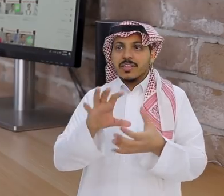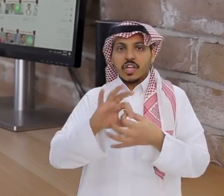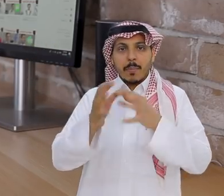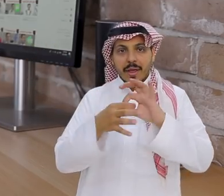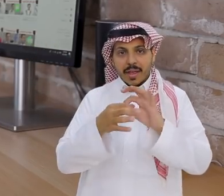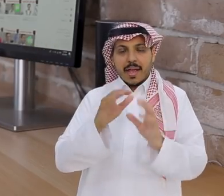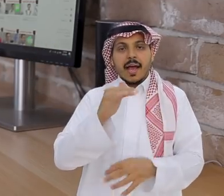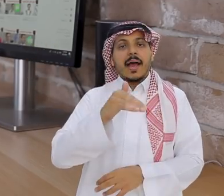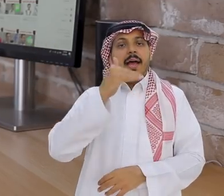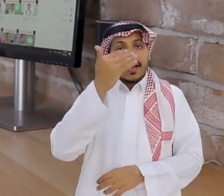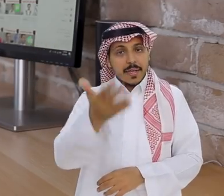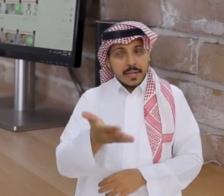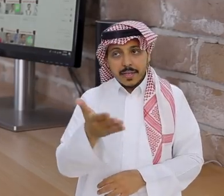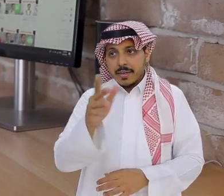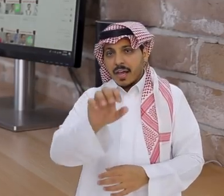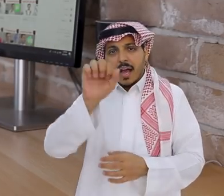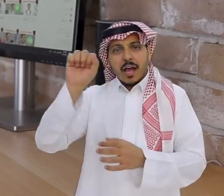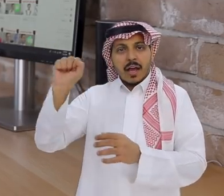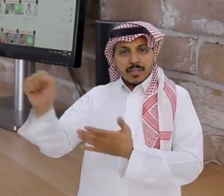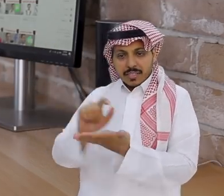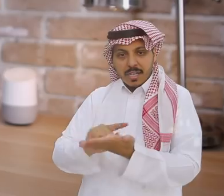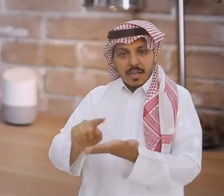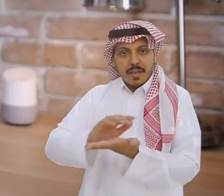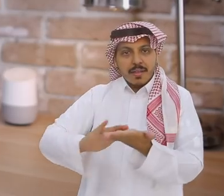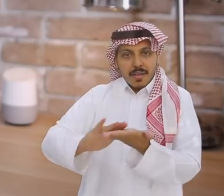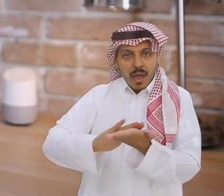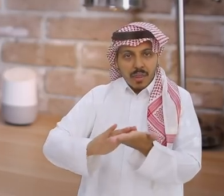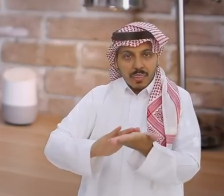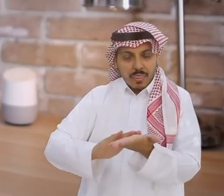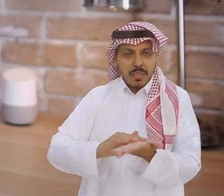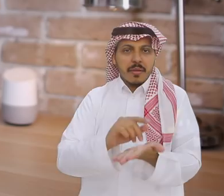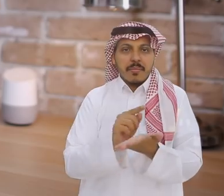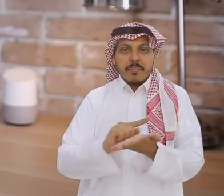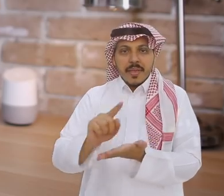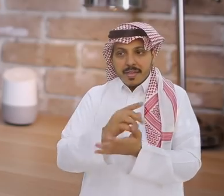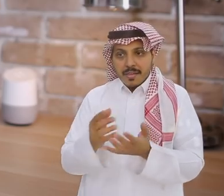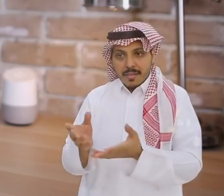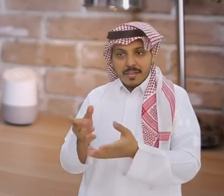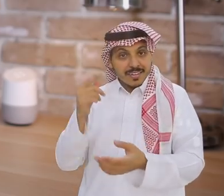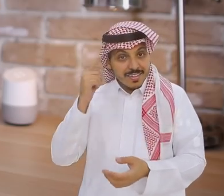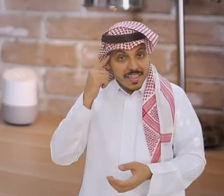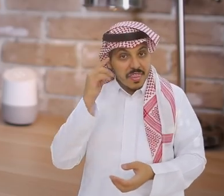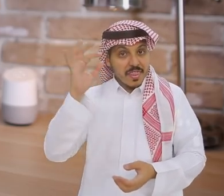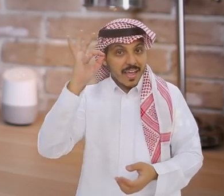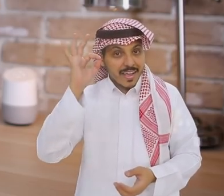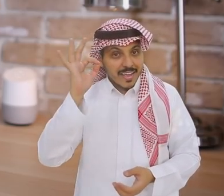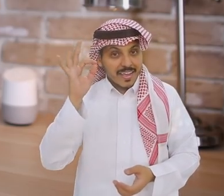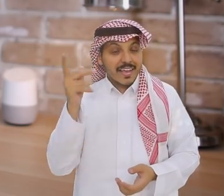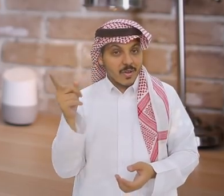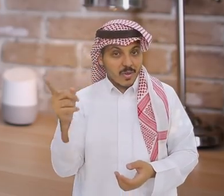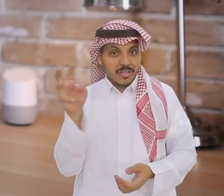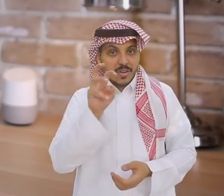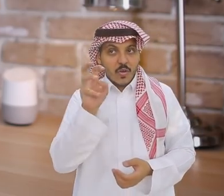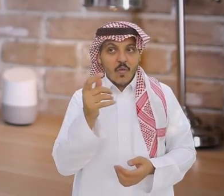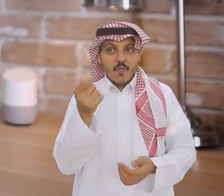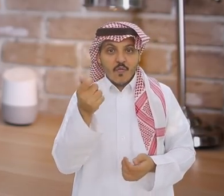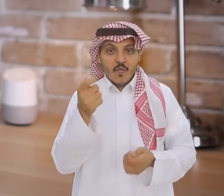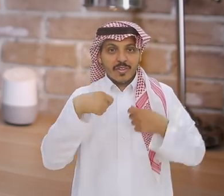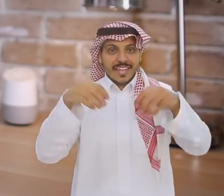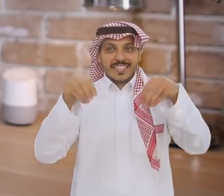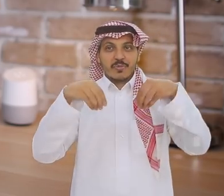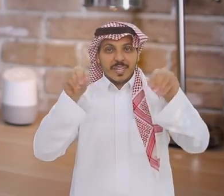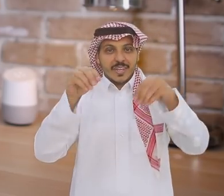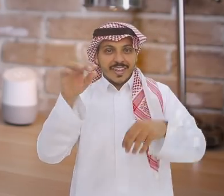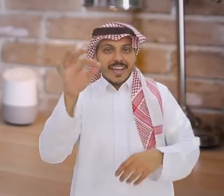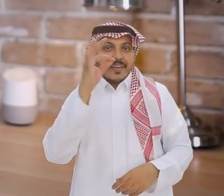خيرية مخصصة للبيئة جزء من نفس الأرباح. فما زالت أبل تستحدث طرق ذكية على أساس أنها تجيب فلوس أكثر وأيضا